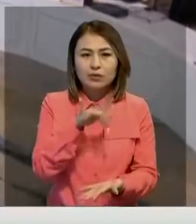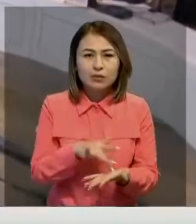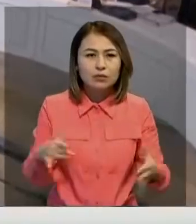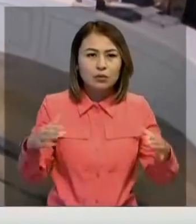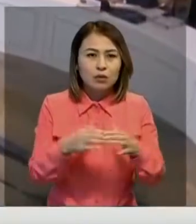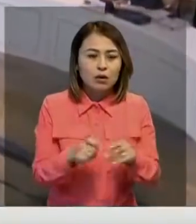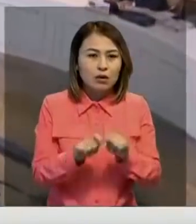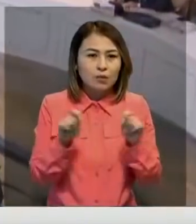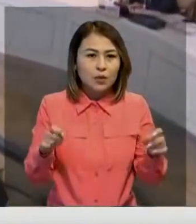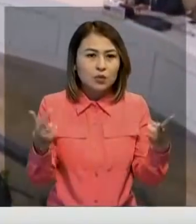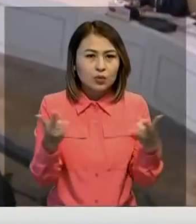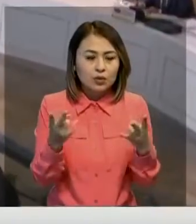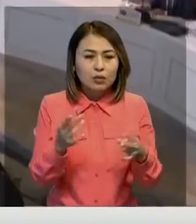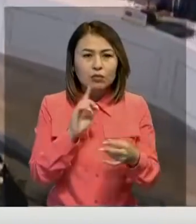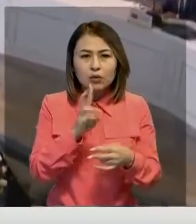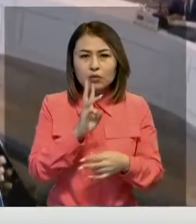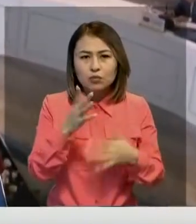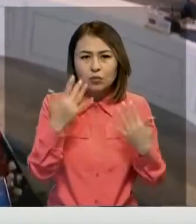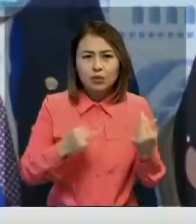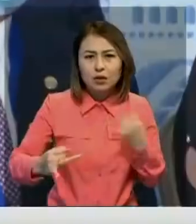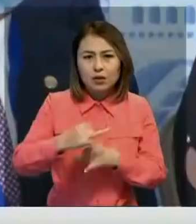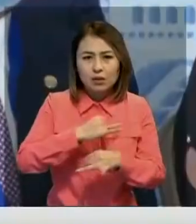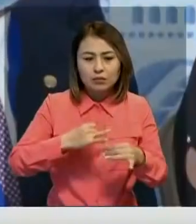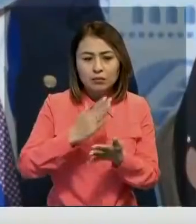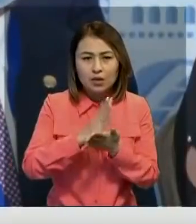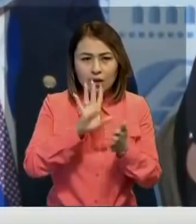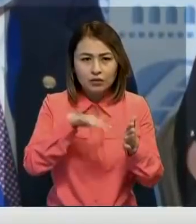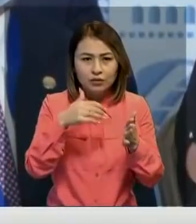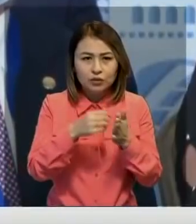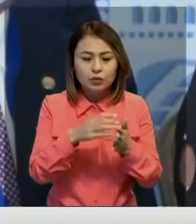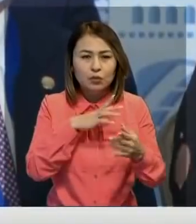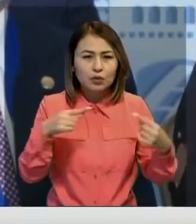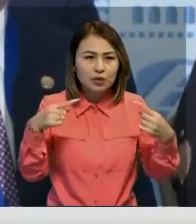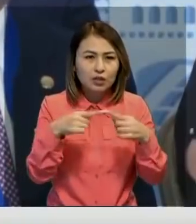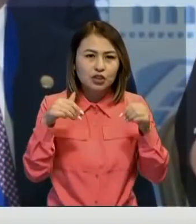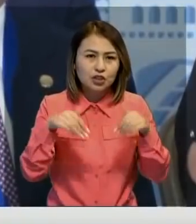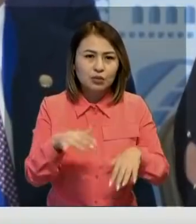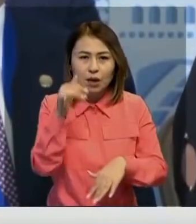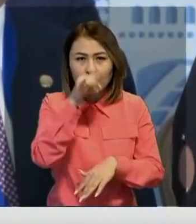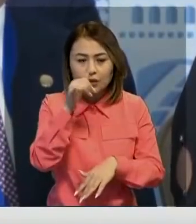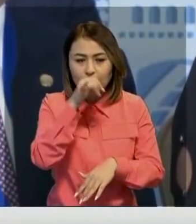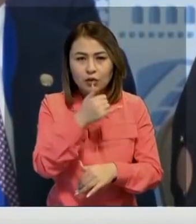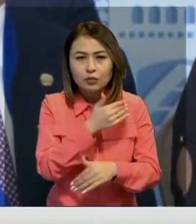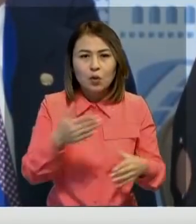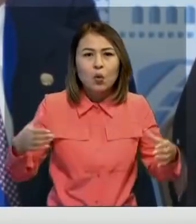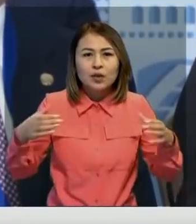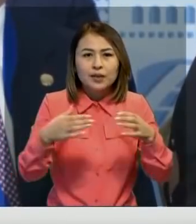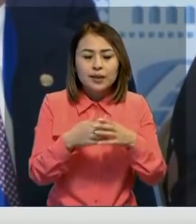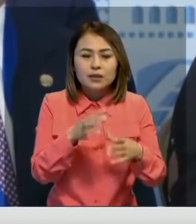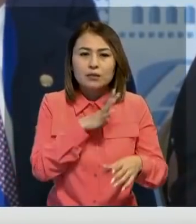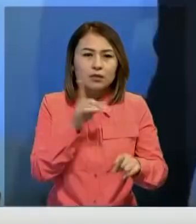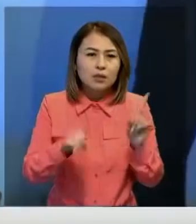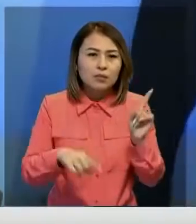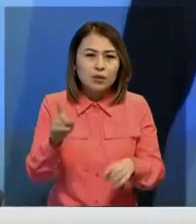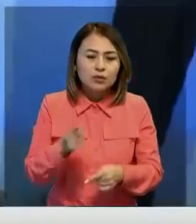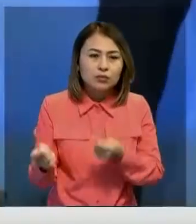қалыптастыру керек. Бұл мәселе бірнеше жылдан бері талқыланып келеді, бірақ әлігінгі дейін нақты шешім қабылданбады. Одақтас елдерге кейбір өнім